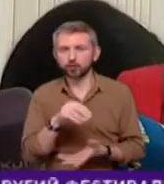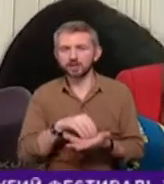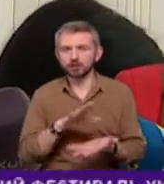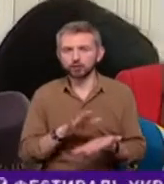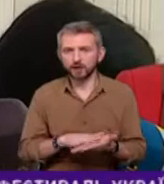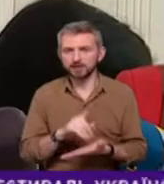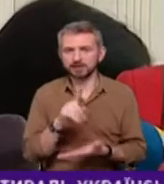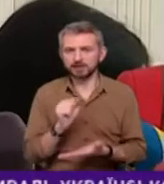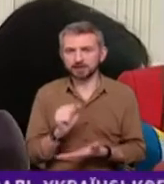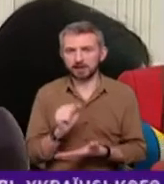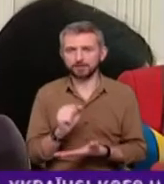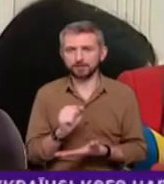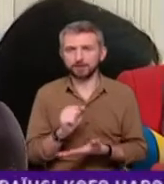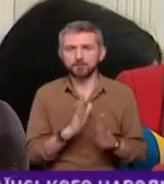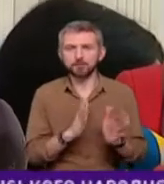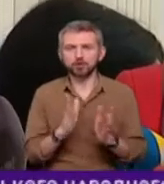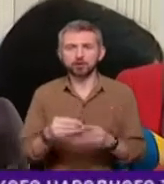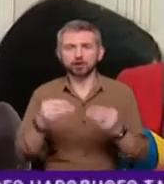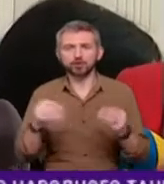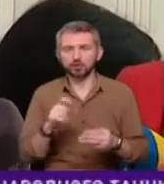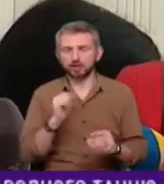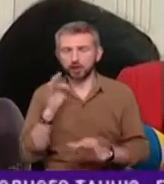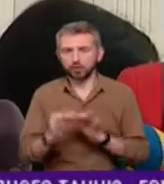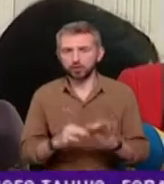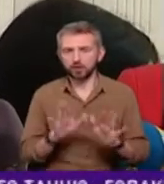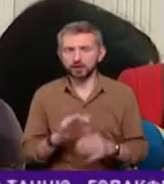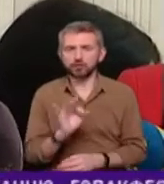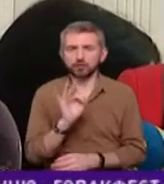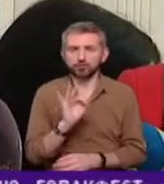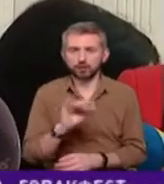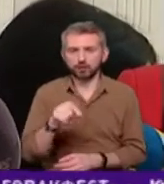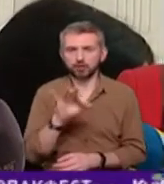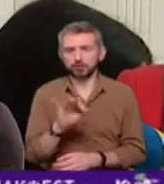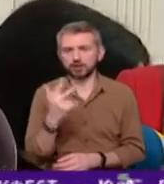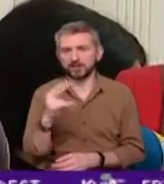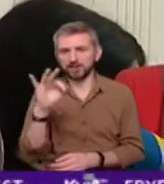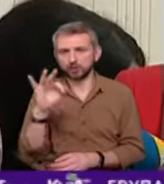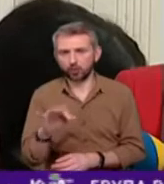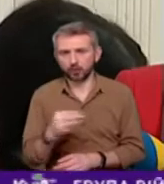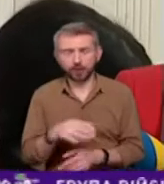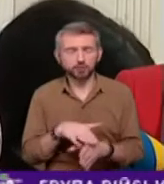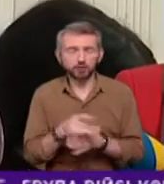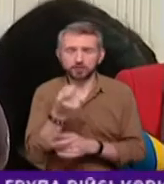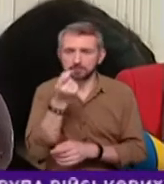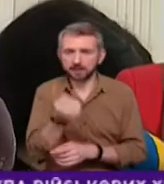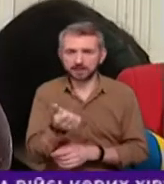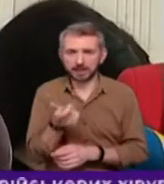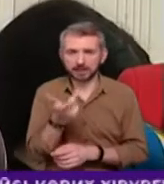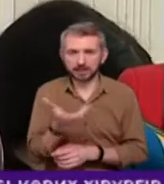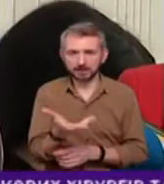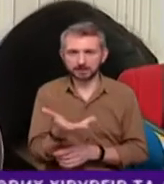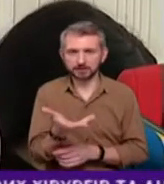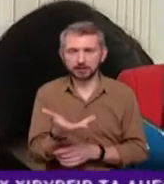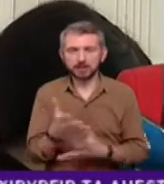зареєструвалися за процедурою «Шлюб за добу», тільки 0,03%. Тобто це абсолютно мізерна